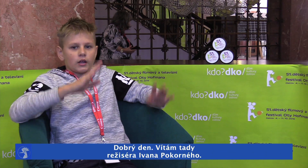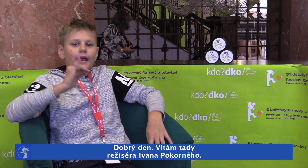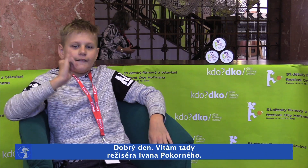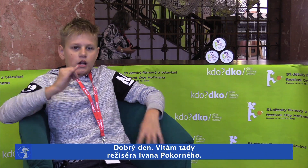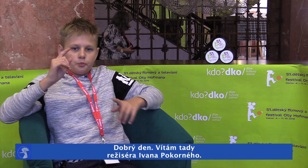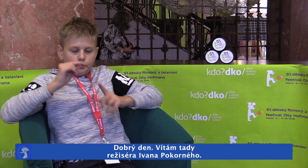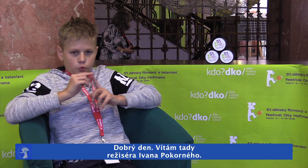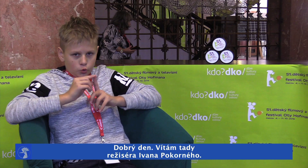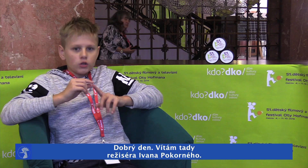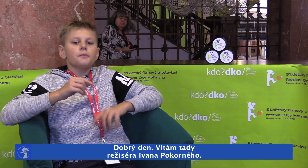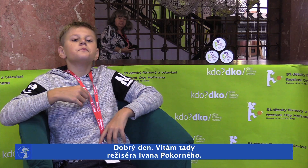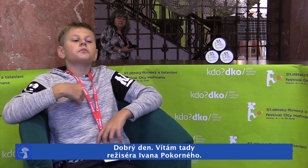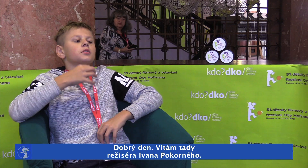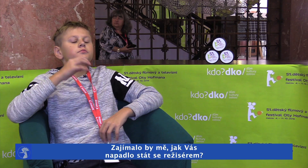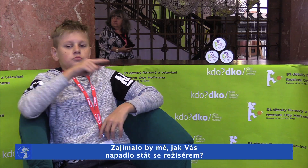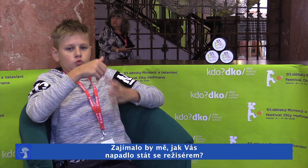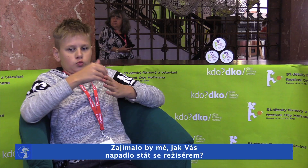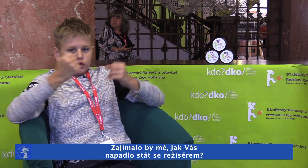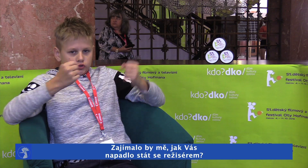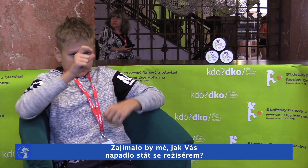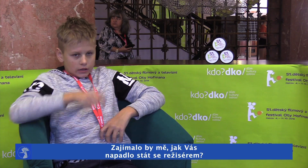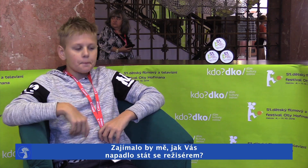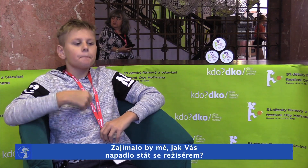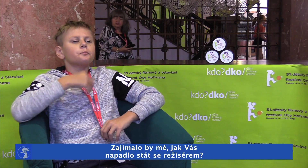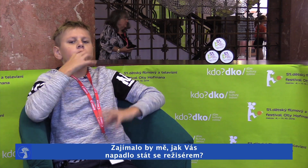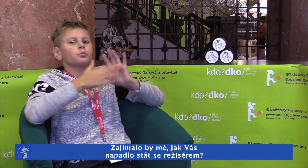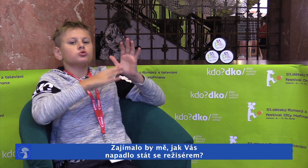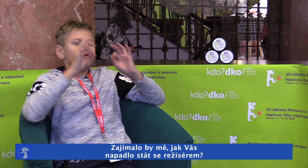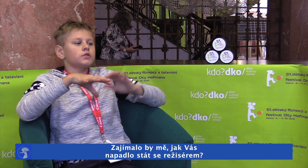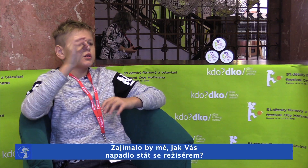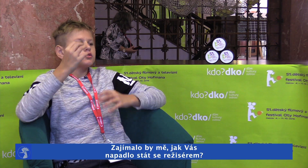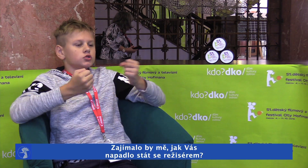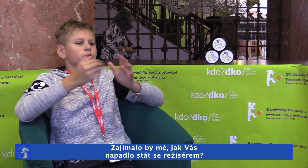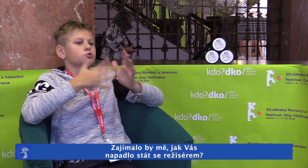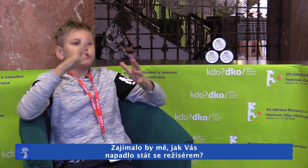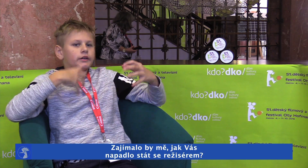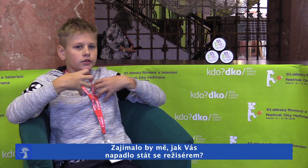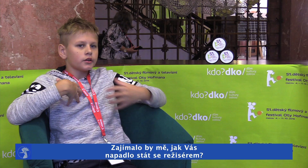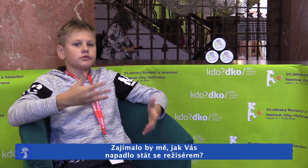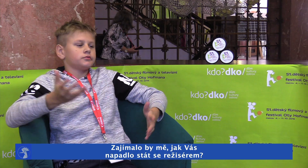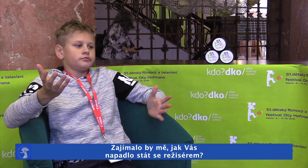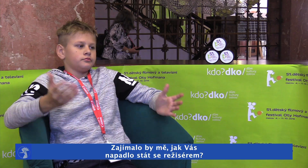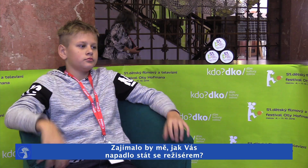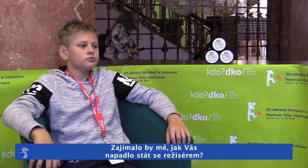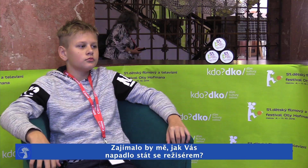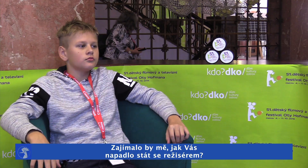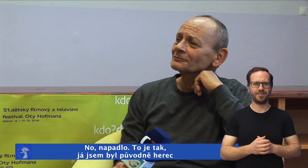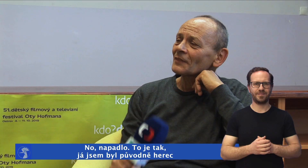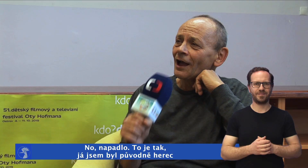Dobrý den, vítám tady režiséra Ivana Pokorného. Zajímalo by mě, jak vás napadlo stát se